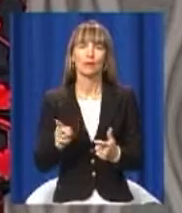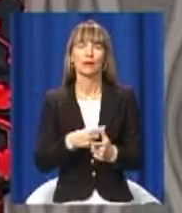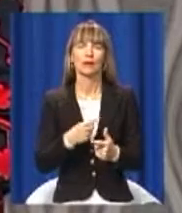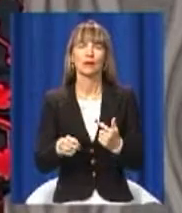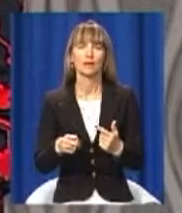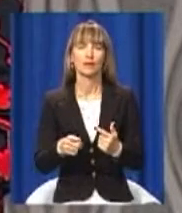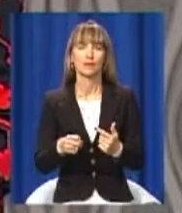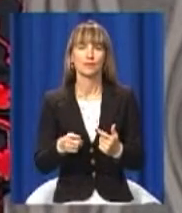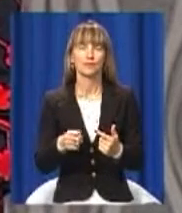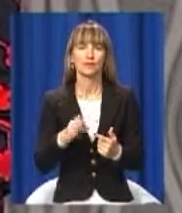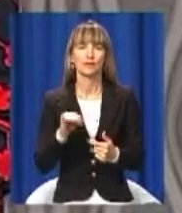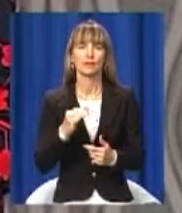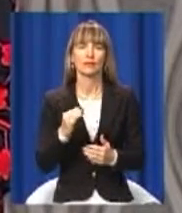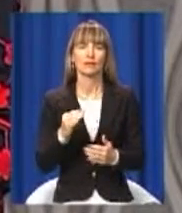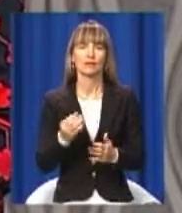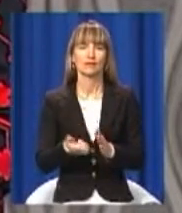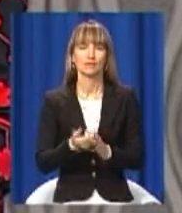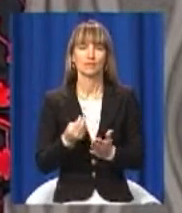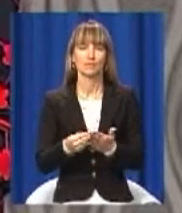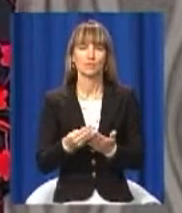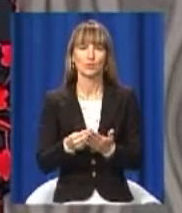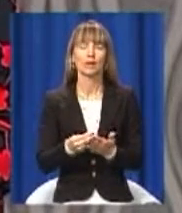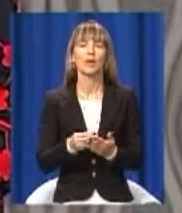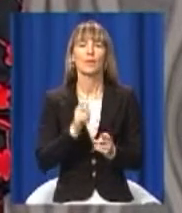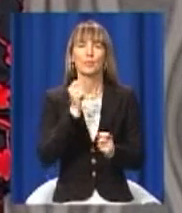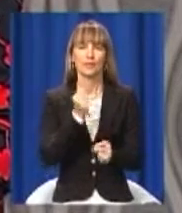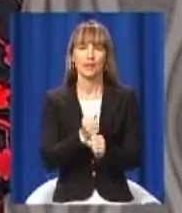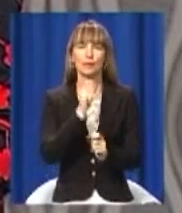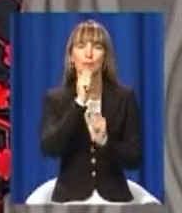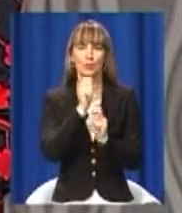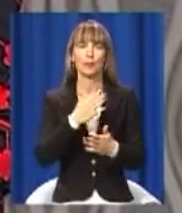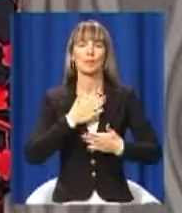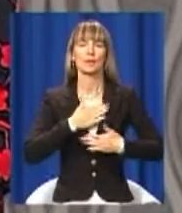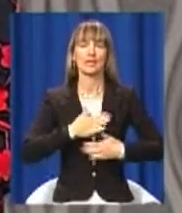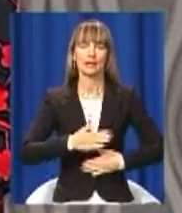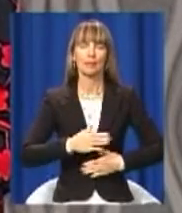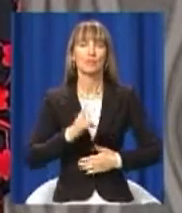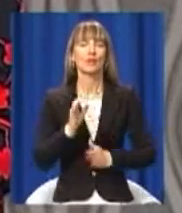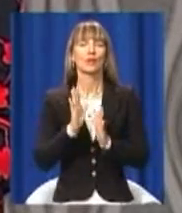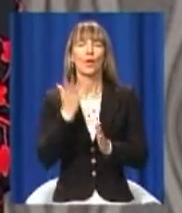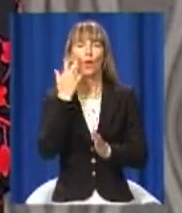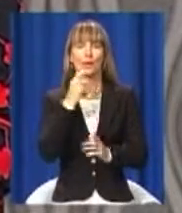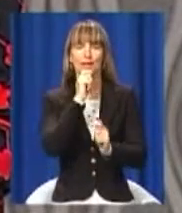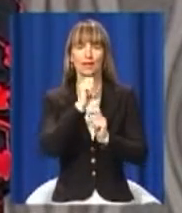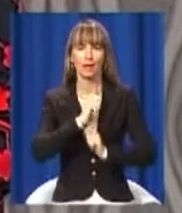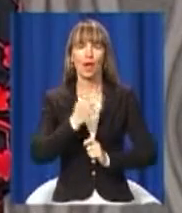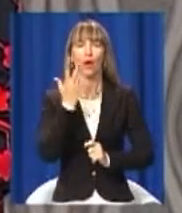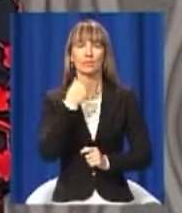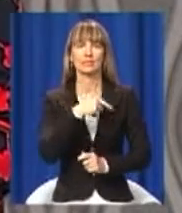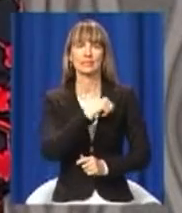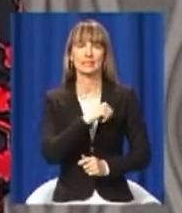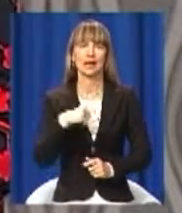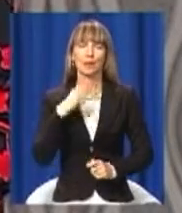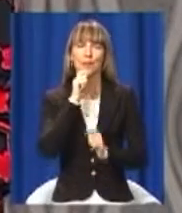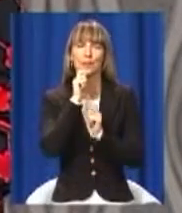знаєш, більш бюджетного варіанту. Але все-таки подарунки дарувати – це дуже приємно. Не тільки, коли тобі дарують подарунки, а коли ти, власне, сам даруєш